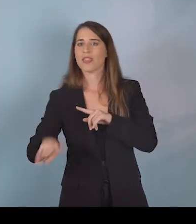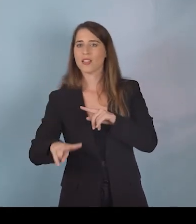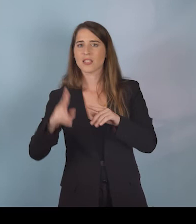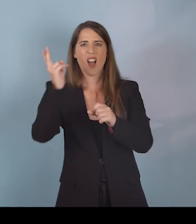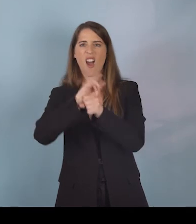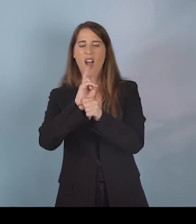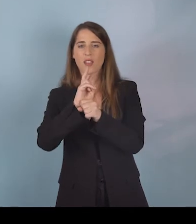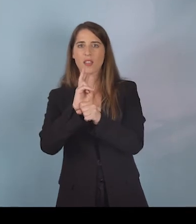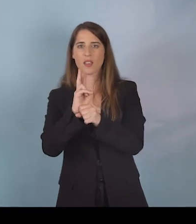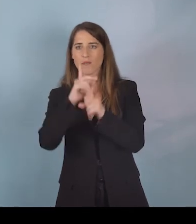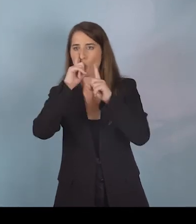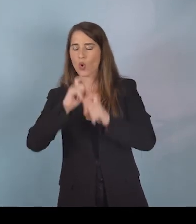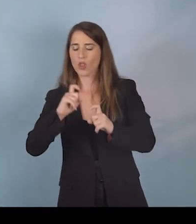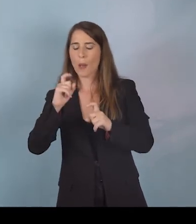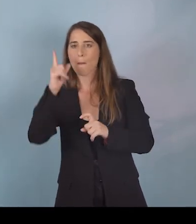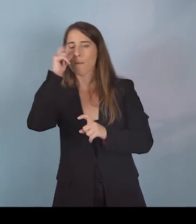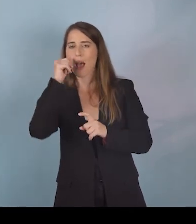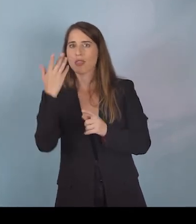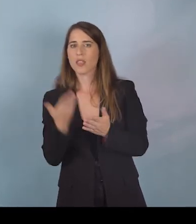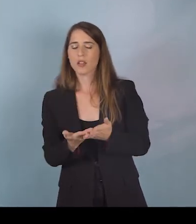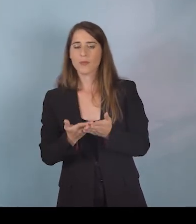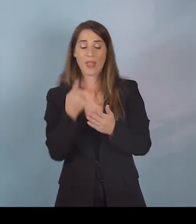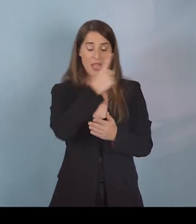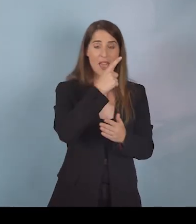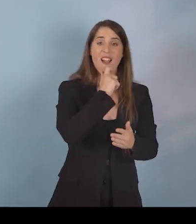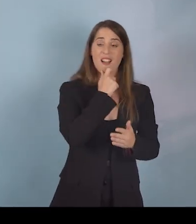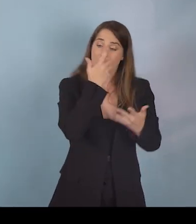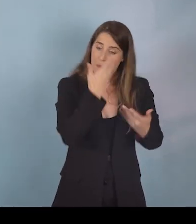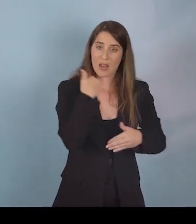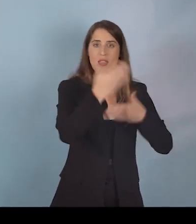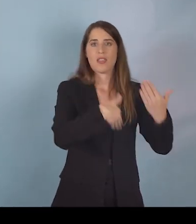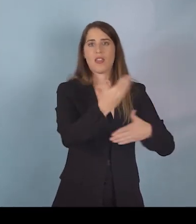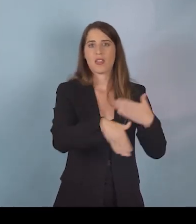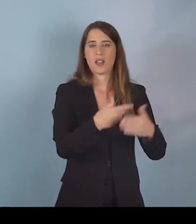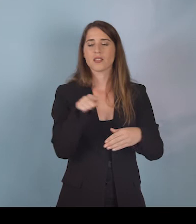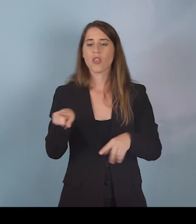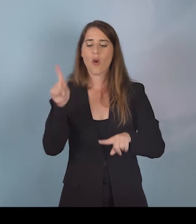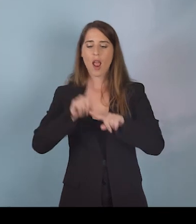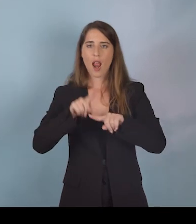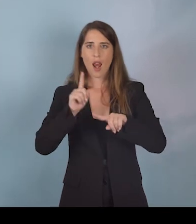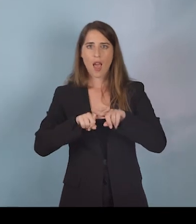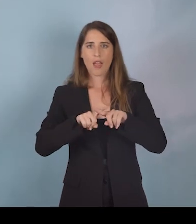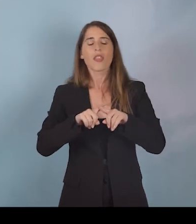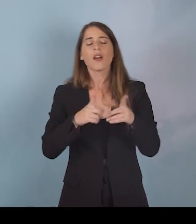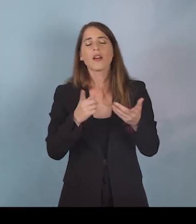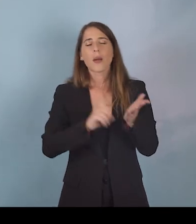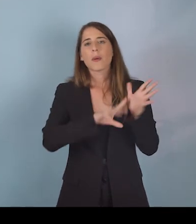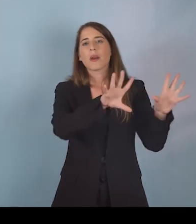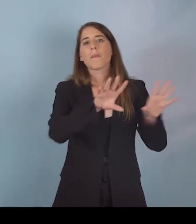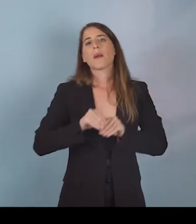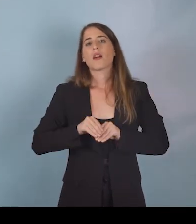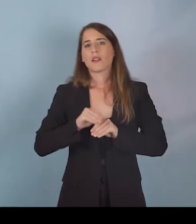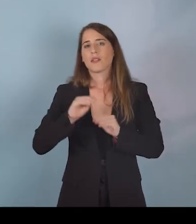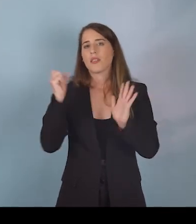αντίστοιχο ληξιαρχικό δικό μας. Εκεί όμως, επειδή υπήρχε Υπήρχε η διαδικασία, τέλος πάντων